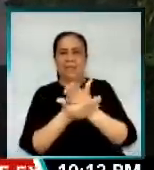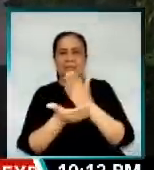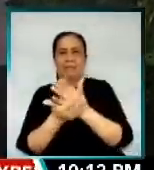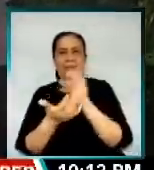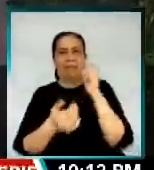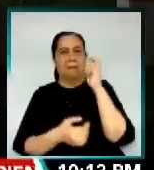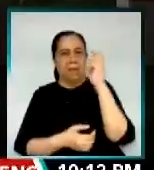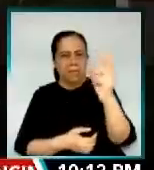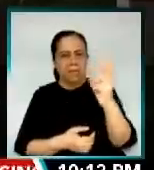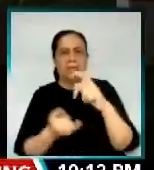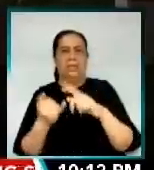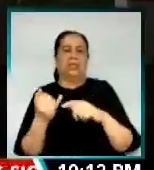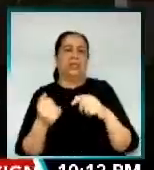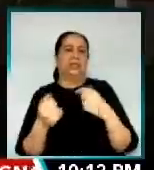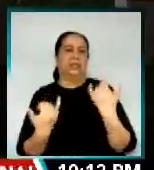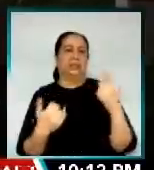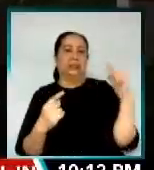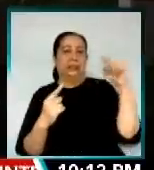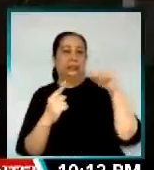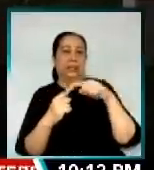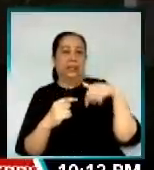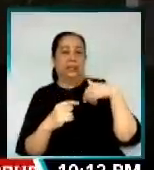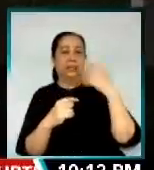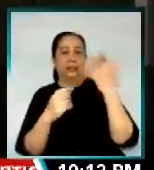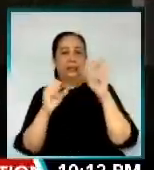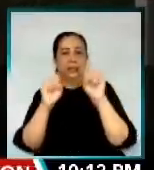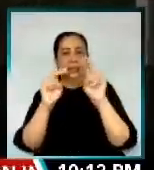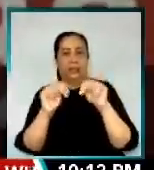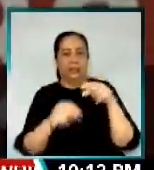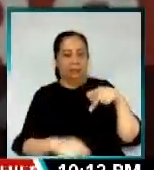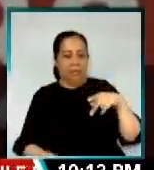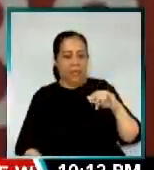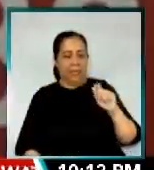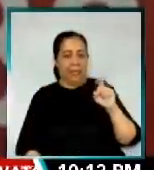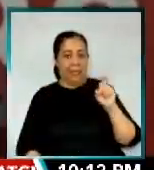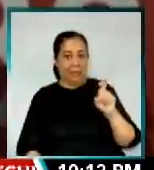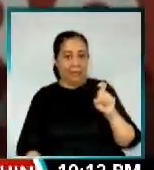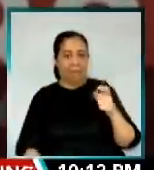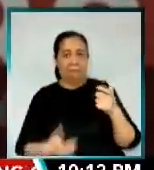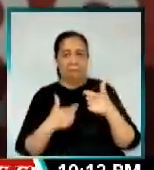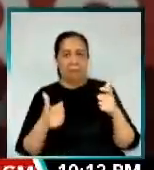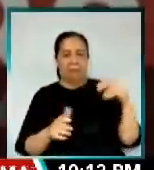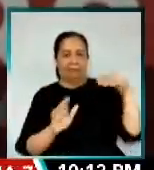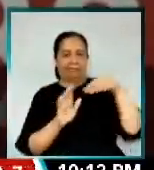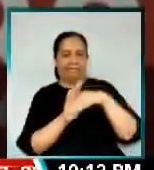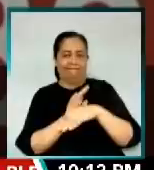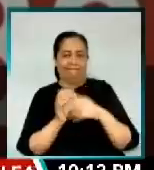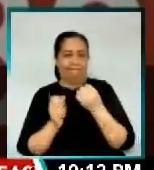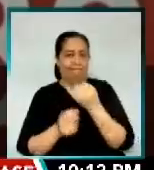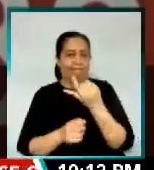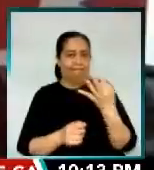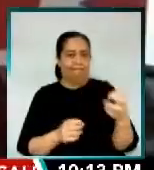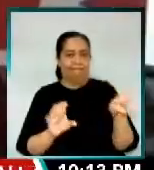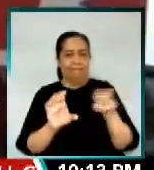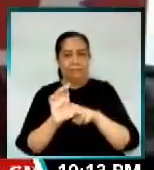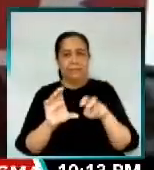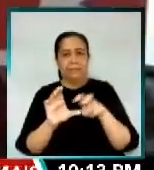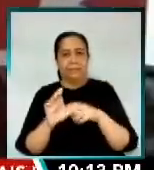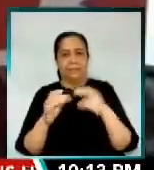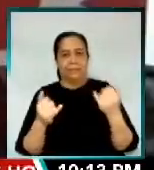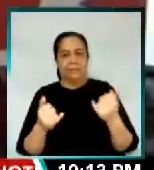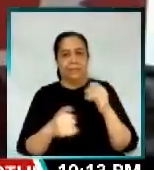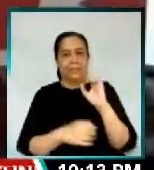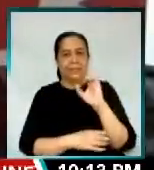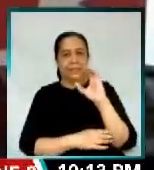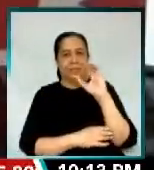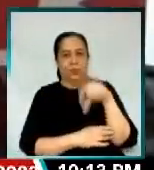na tatagal hanggang Linggo. Sa PITX naman, malaki ang ibinaba ng bilang ng mga pasahero ngayong ECQ. Mula